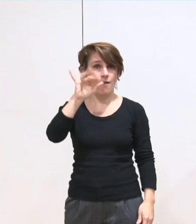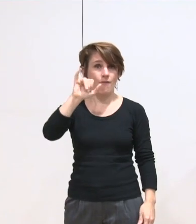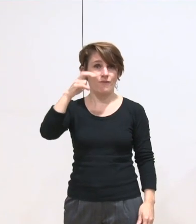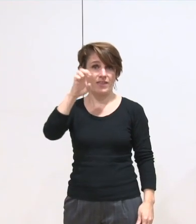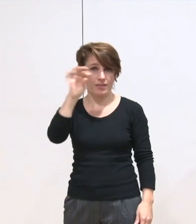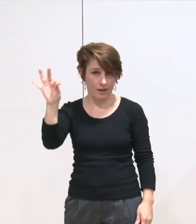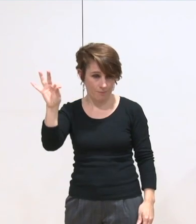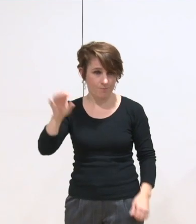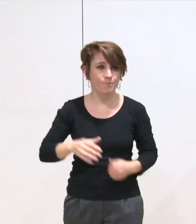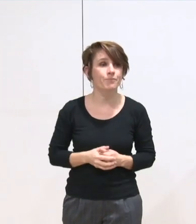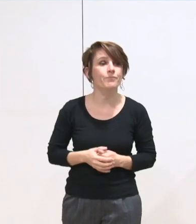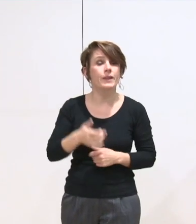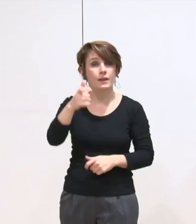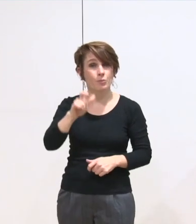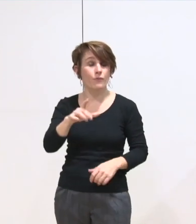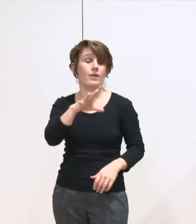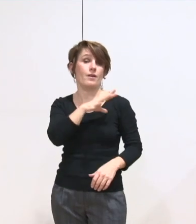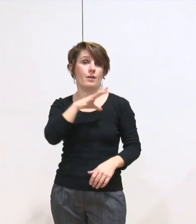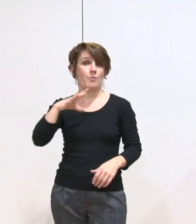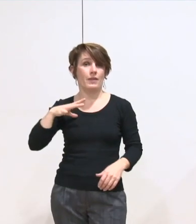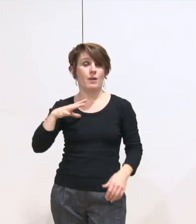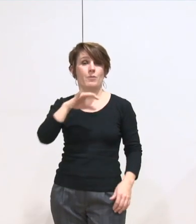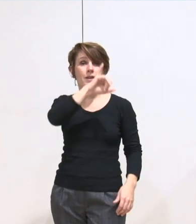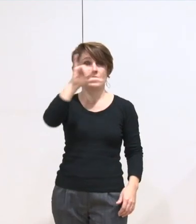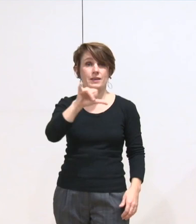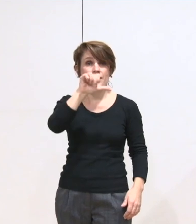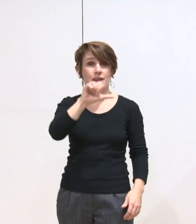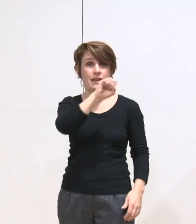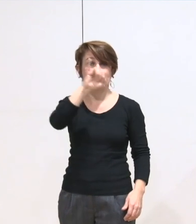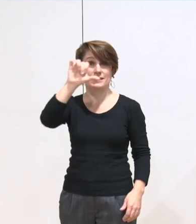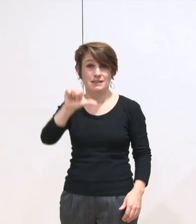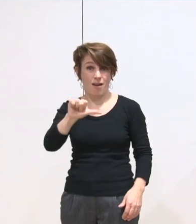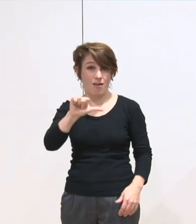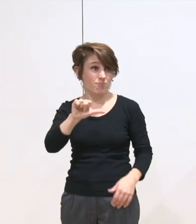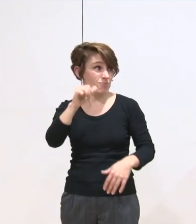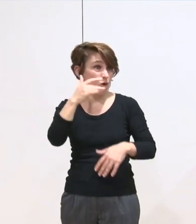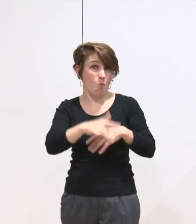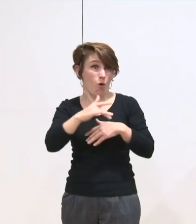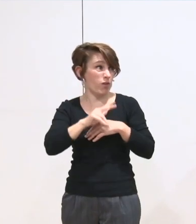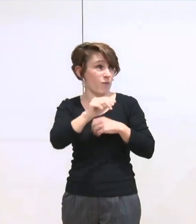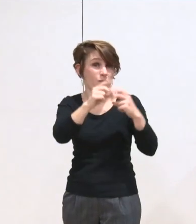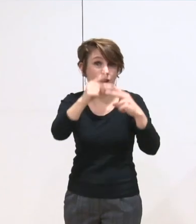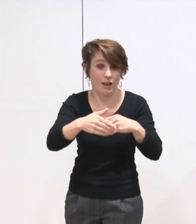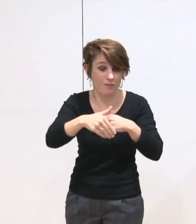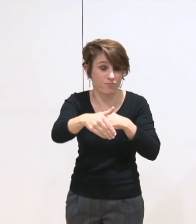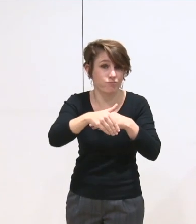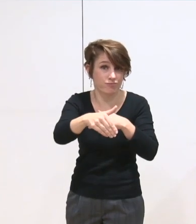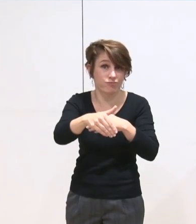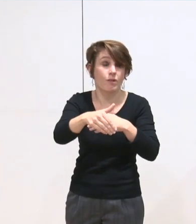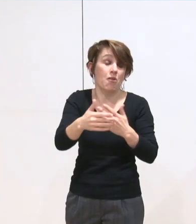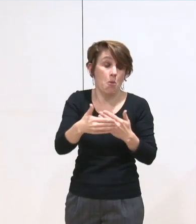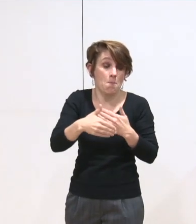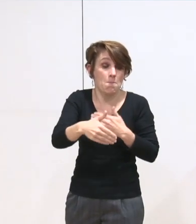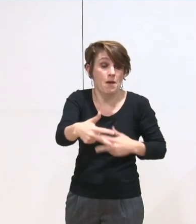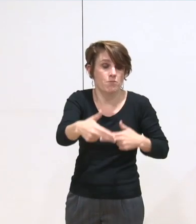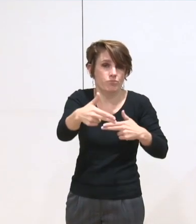présent. Salima Djidel, présente. Christine Garnier, présent. Klaus Abfast, présent. Martine